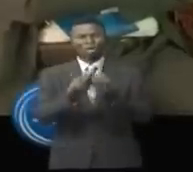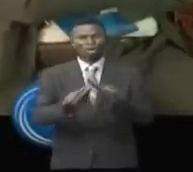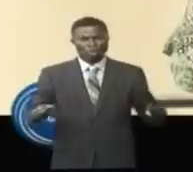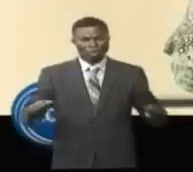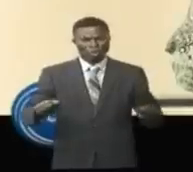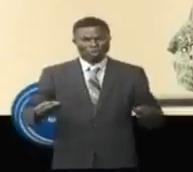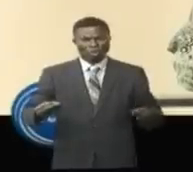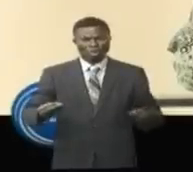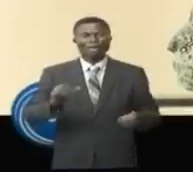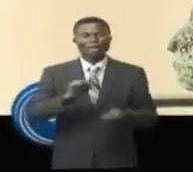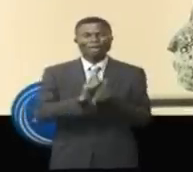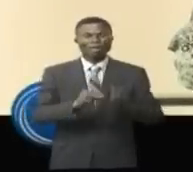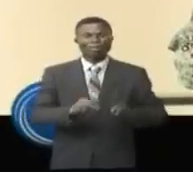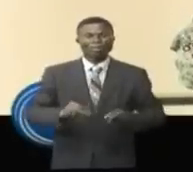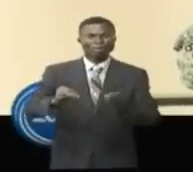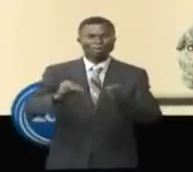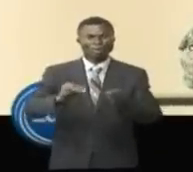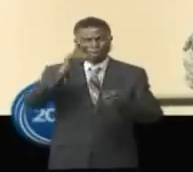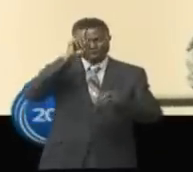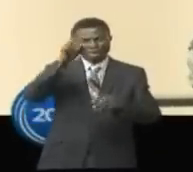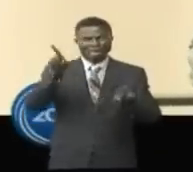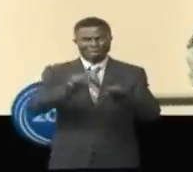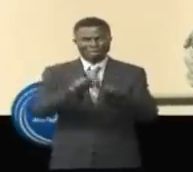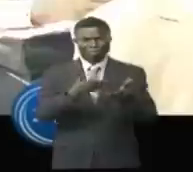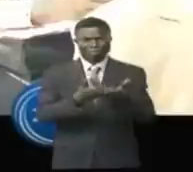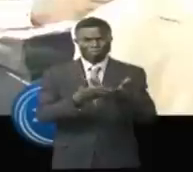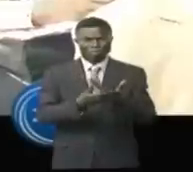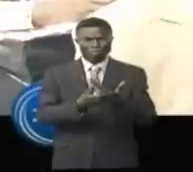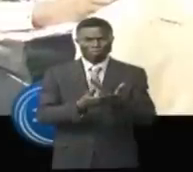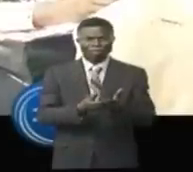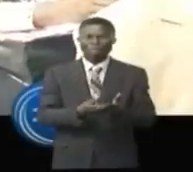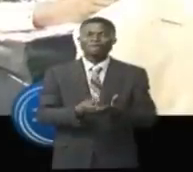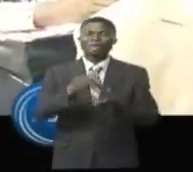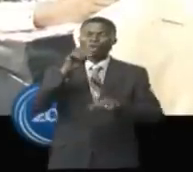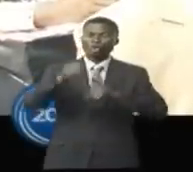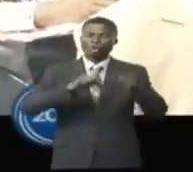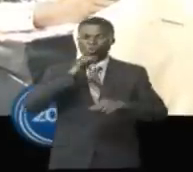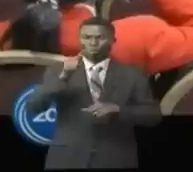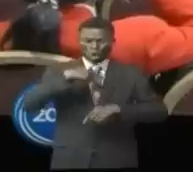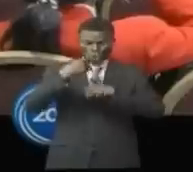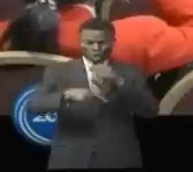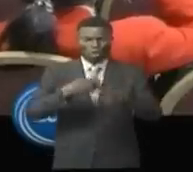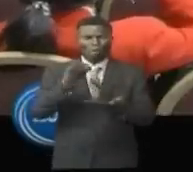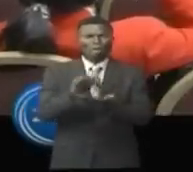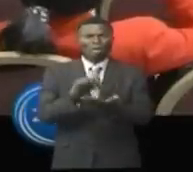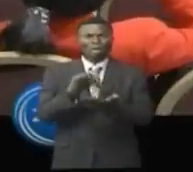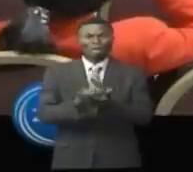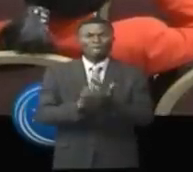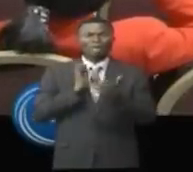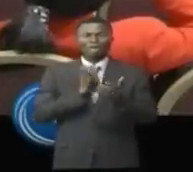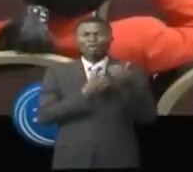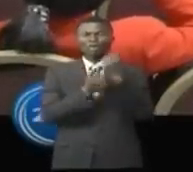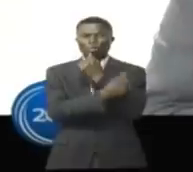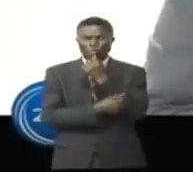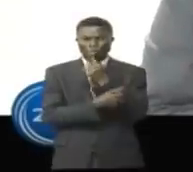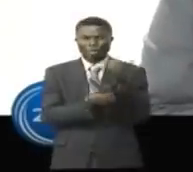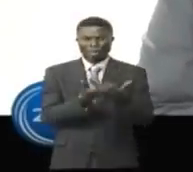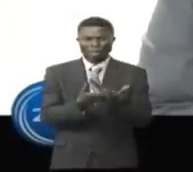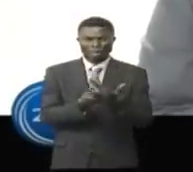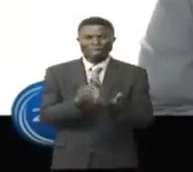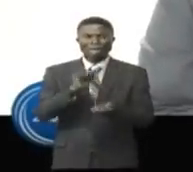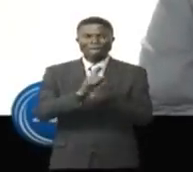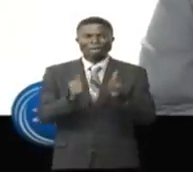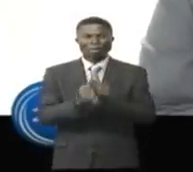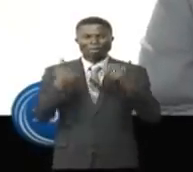compris de la manière par la même intellectuelle, l'on parlera sans doute d'un décollage économique du pays. Il s'agit des domaines